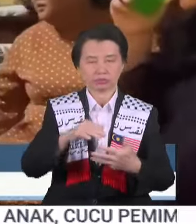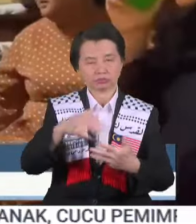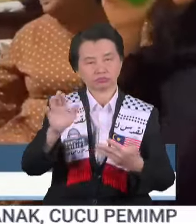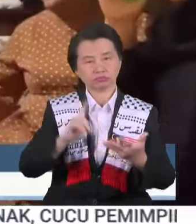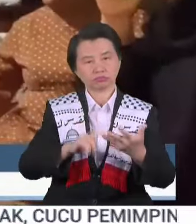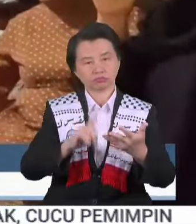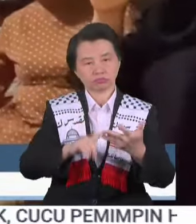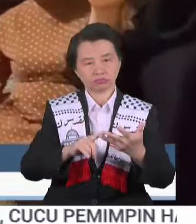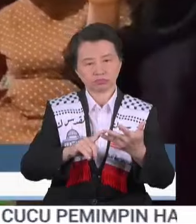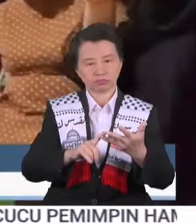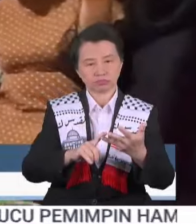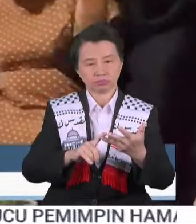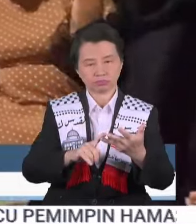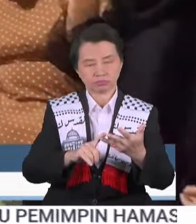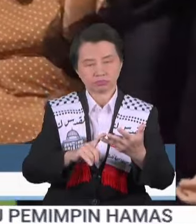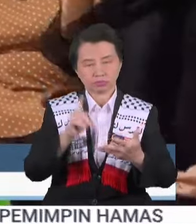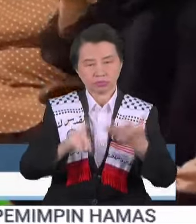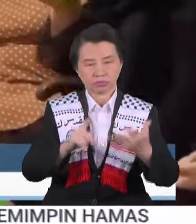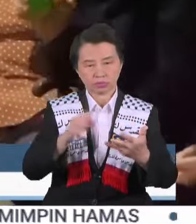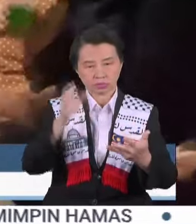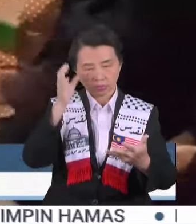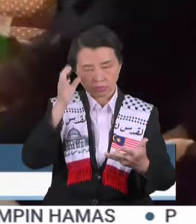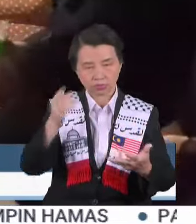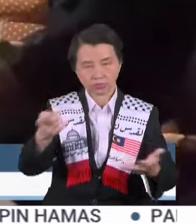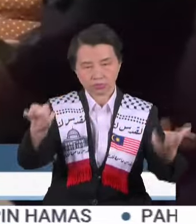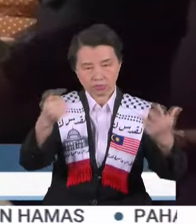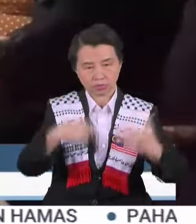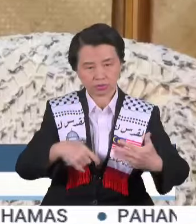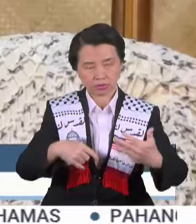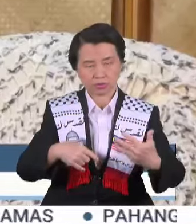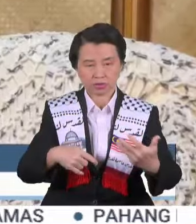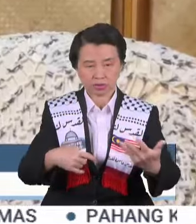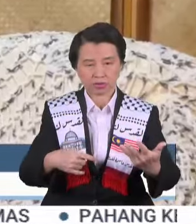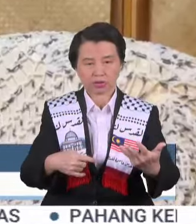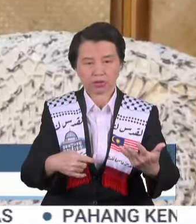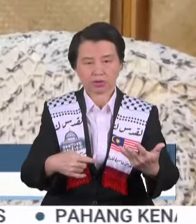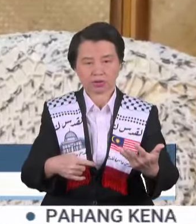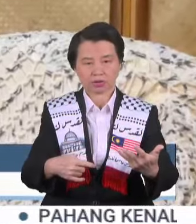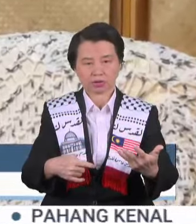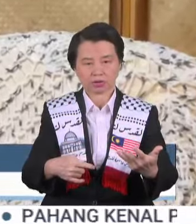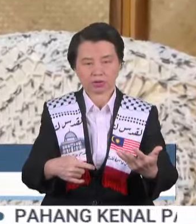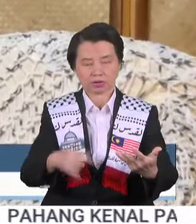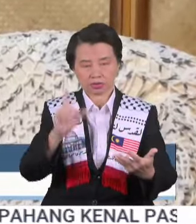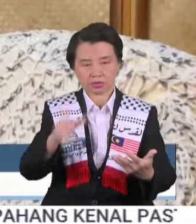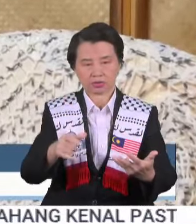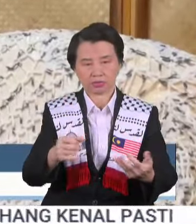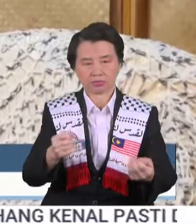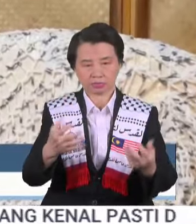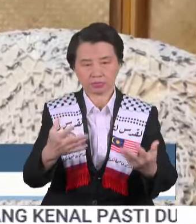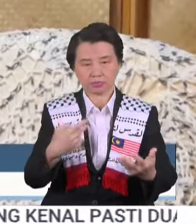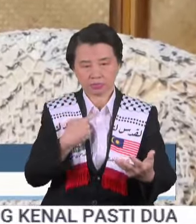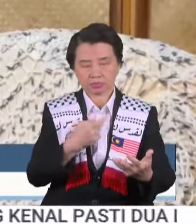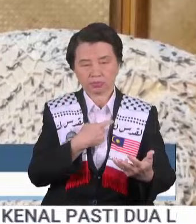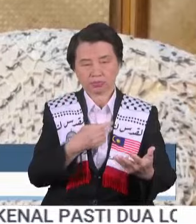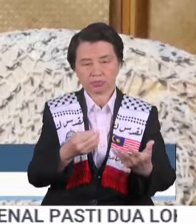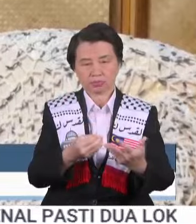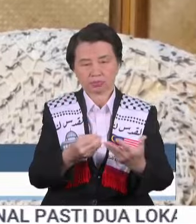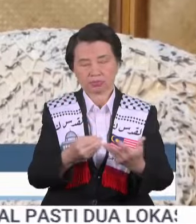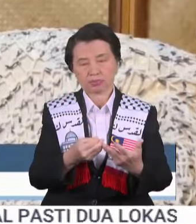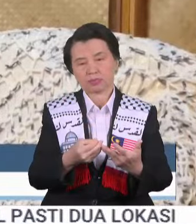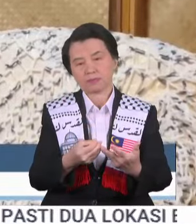selebihnya Islam. Makin mengeratkan lagi silaturahimlah. Makin danya kami, makin dia lah